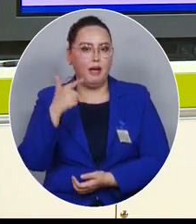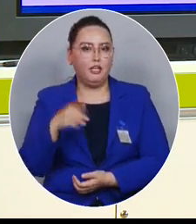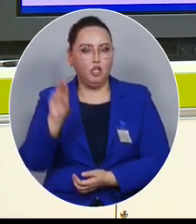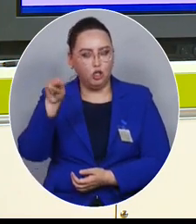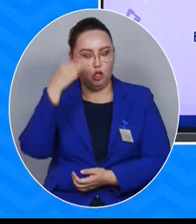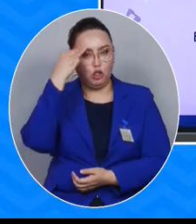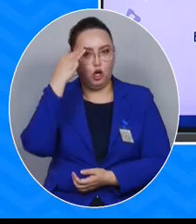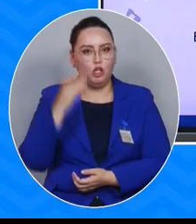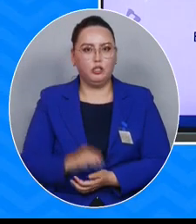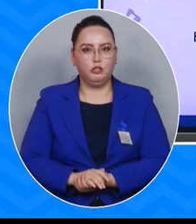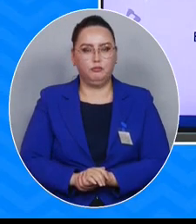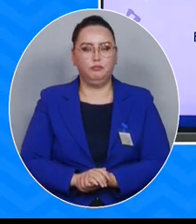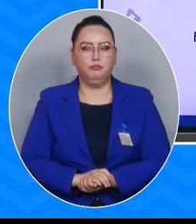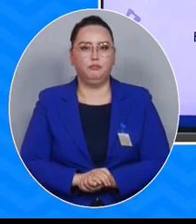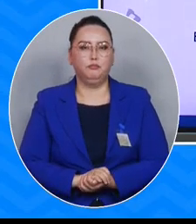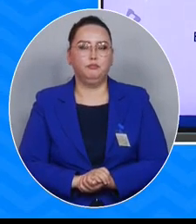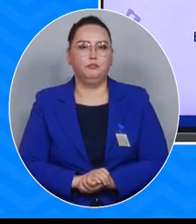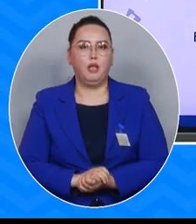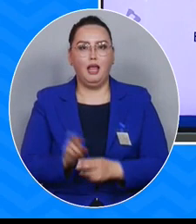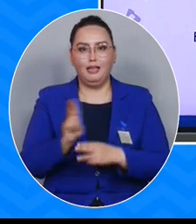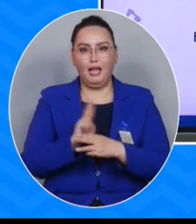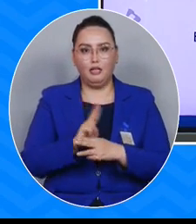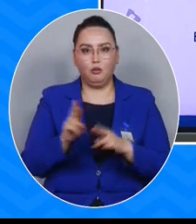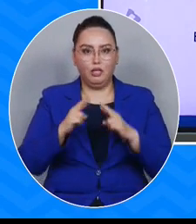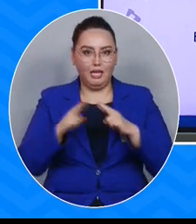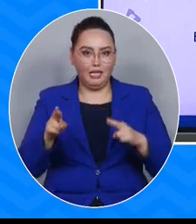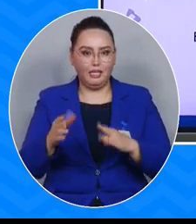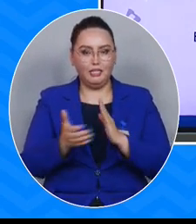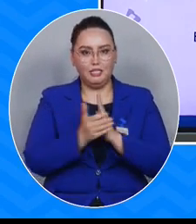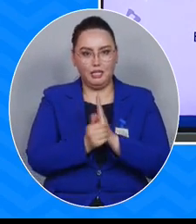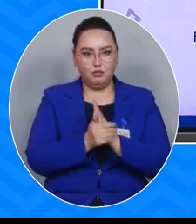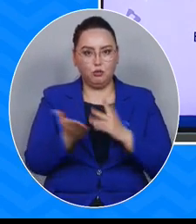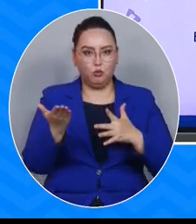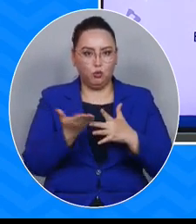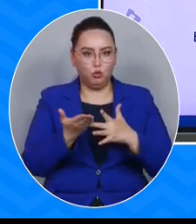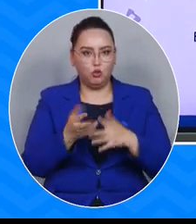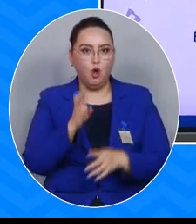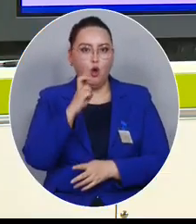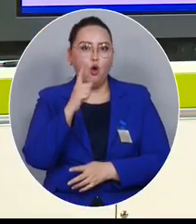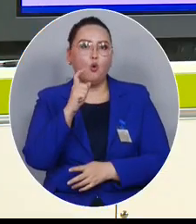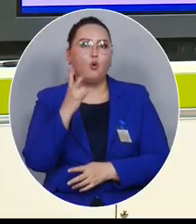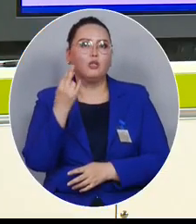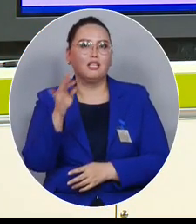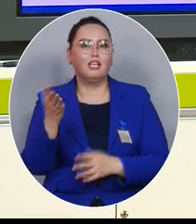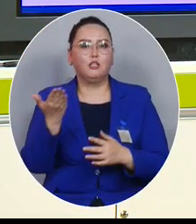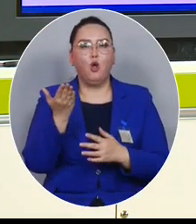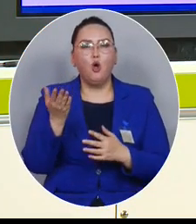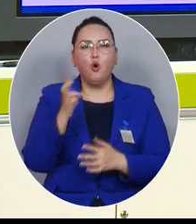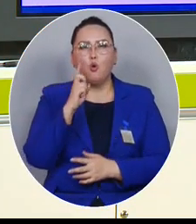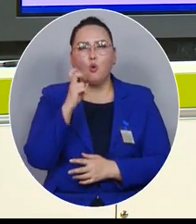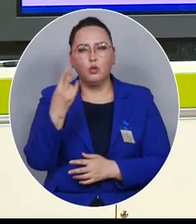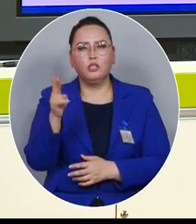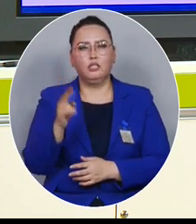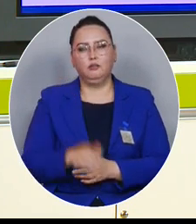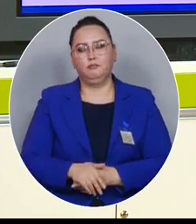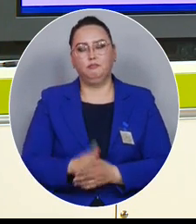горуосын далғүрүйна. Задыгүйл ең далғүрүй ялгахчадүүрүй эндэгсэн дондач хүндерлыйн зэргэн ул хэд хүндэгсэн ем зерихтай. Ихийн ончасын хэбмайгийг зэв